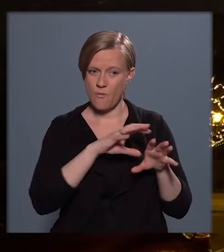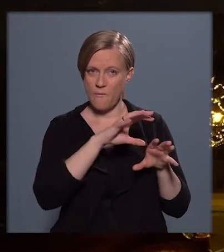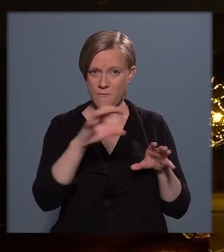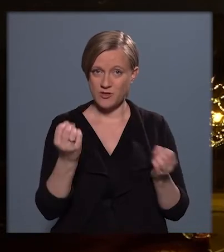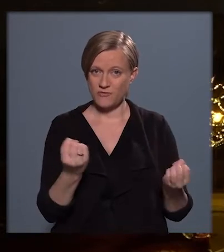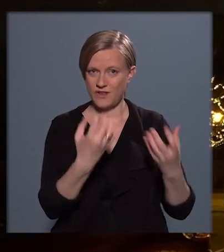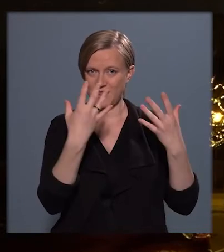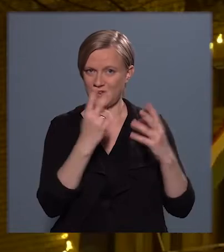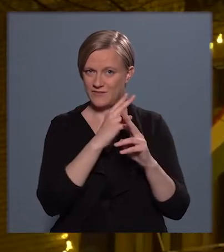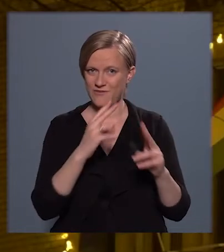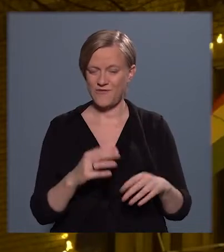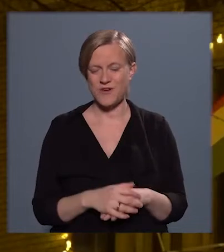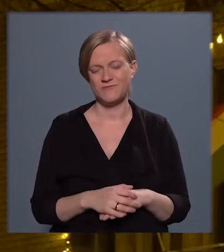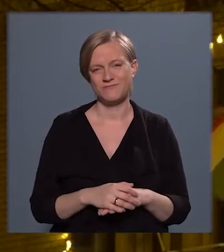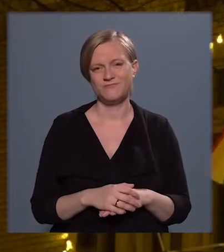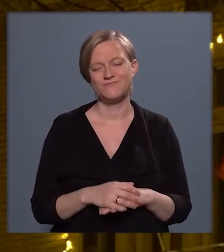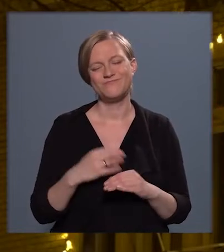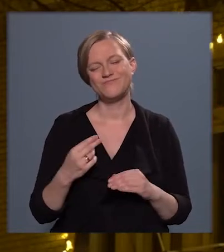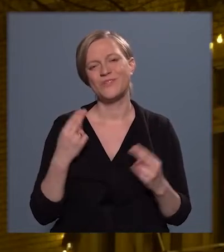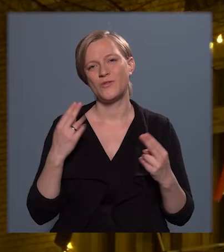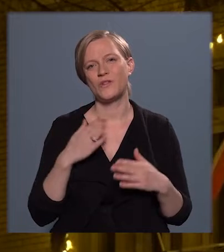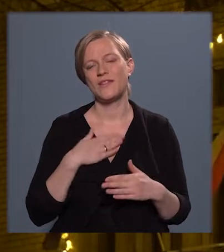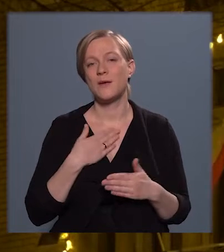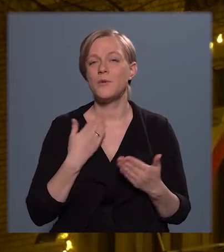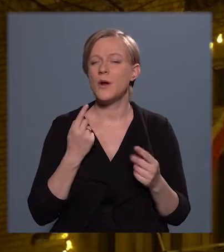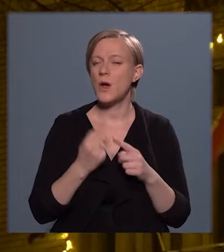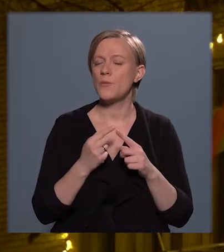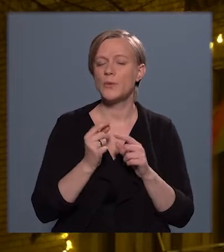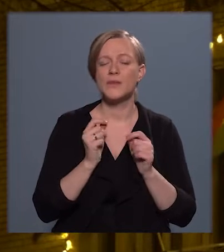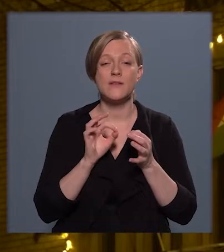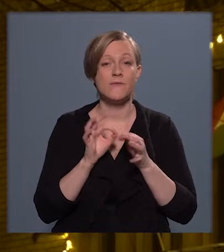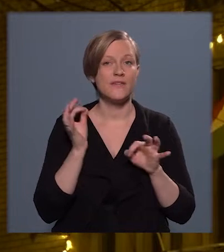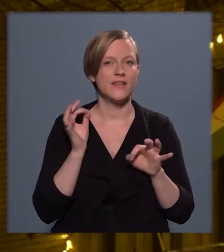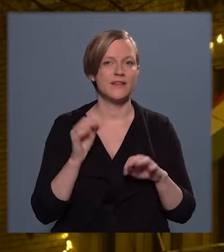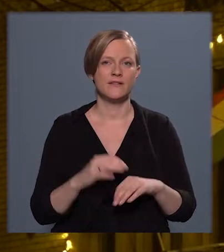vannak világítva, és fontos számomra egy apró pici fény,